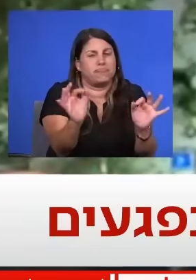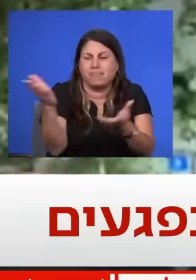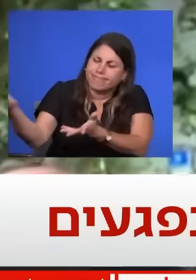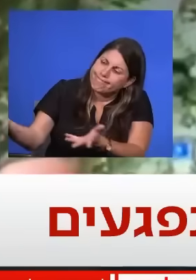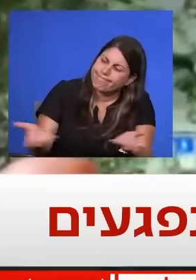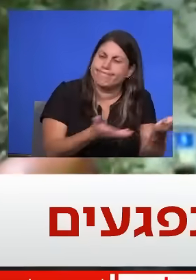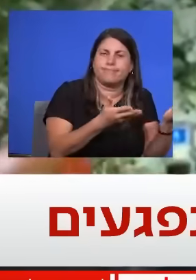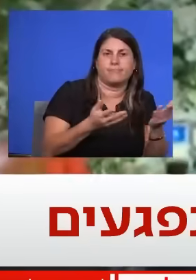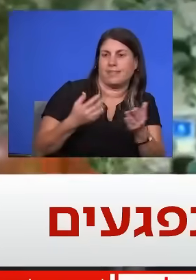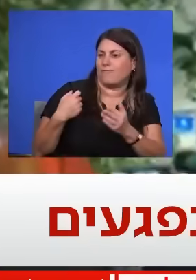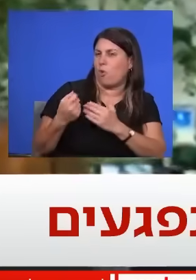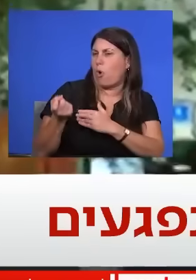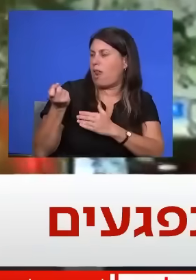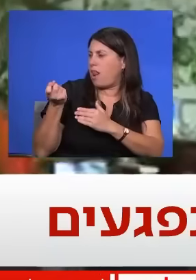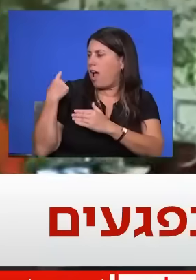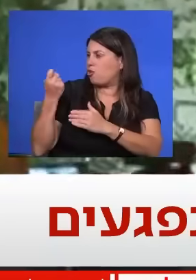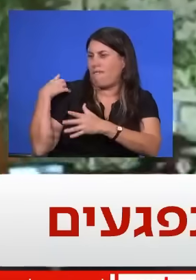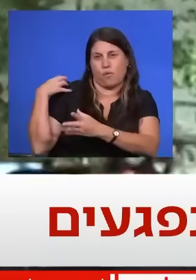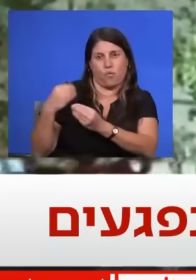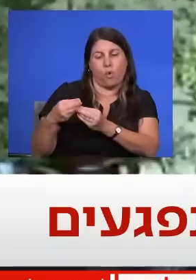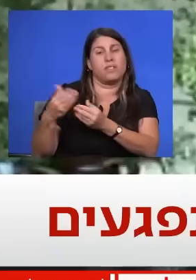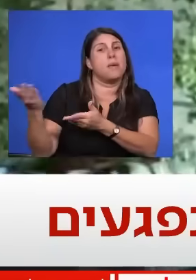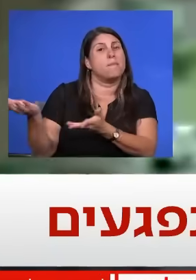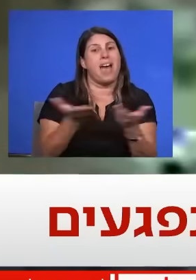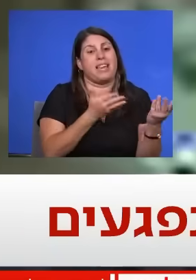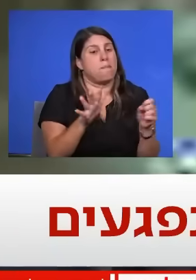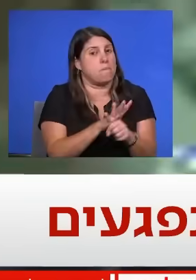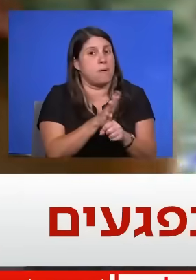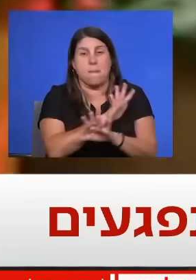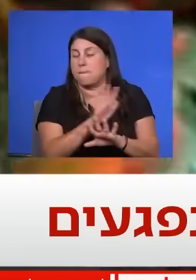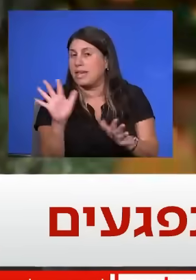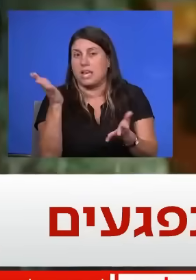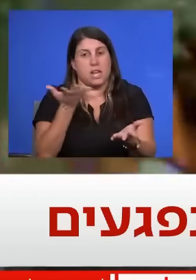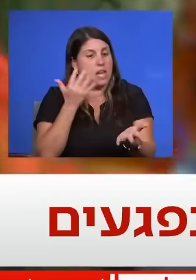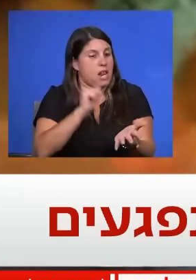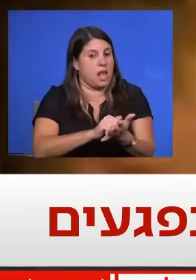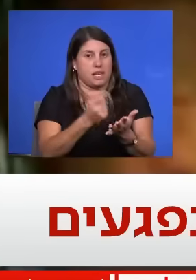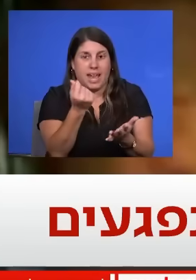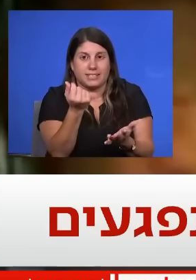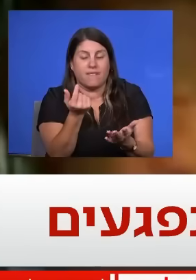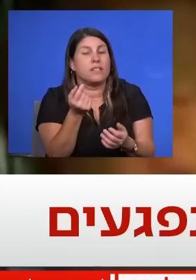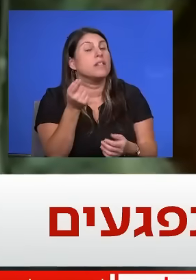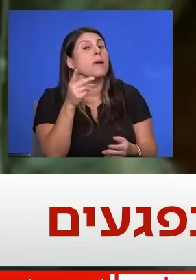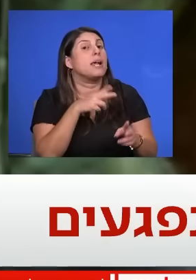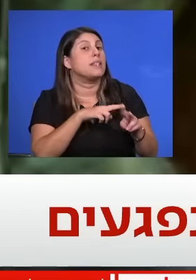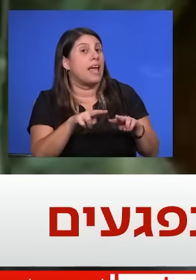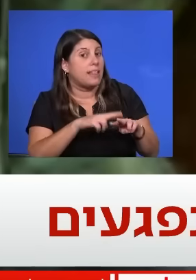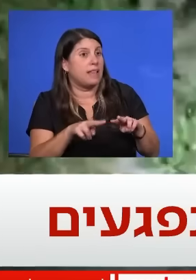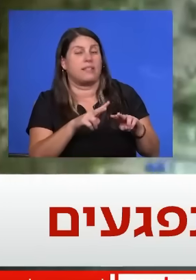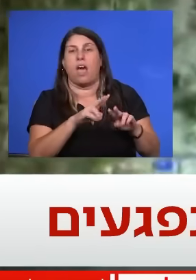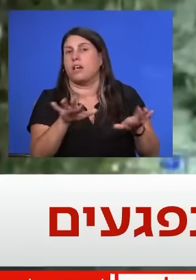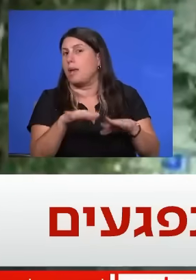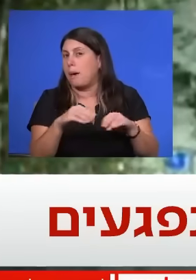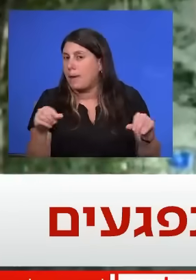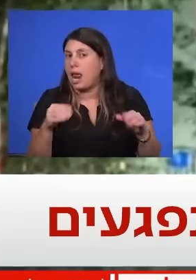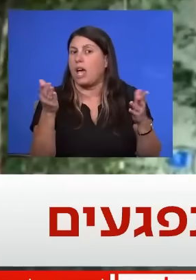מערכים את האנשים בפול קפסיטי בלי לקבל שקל. בטבריה, סליחה, בנתניה, ים המלח? ים המלח, באילת, כמעט בכל